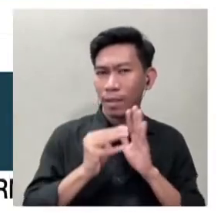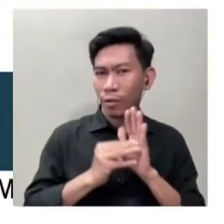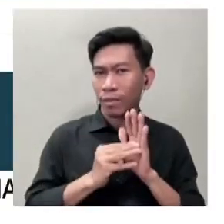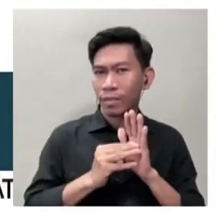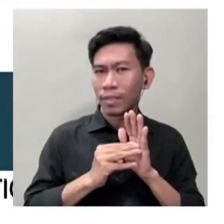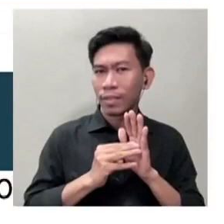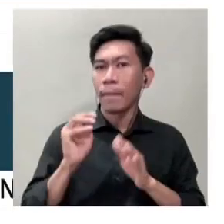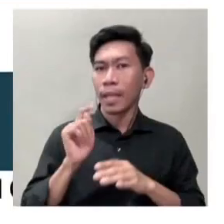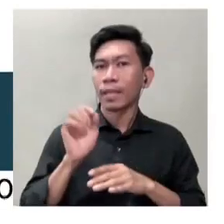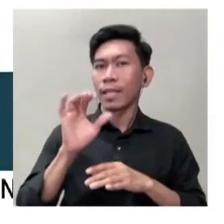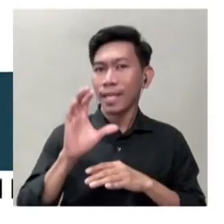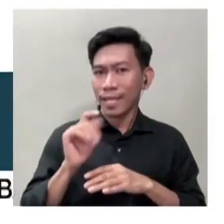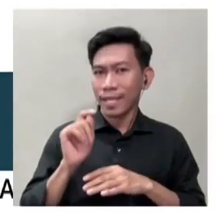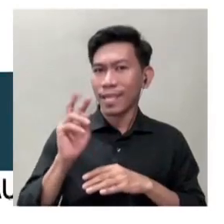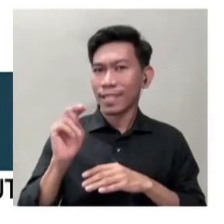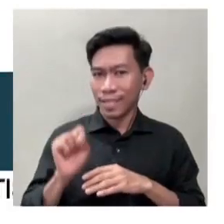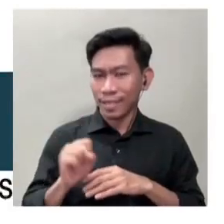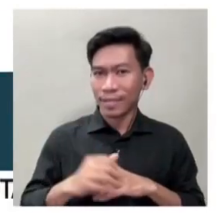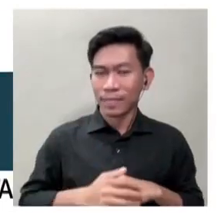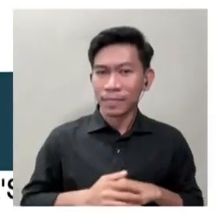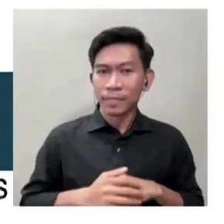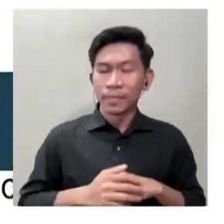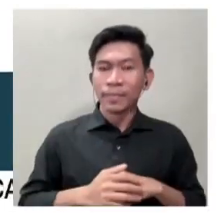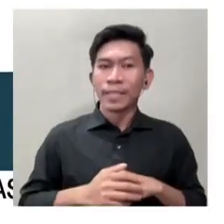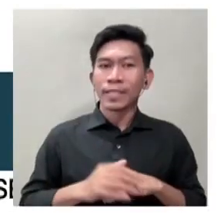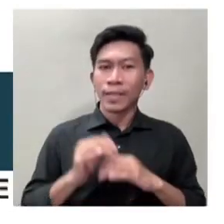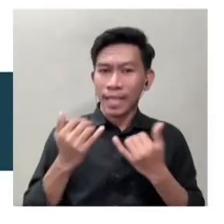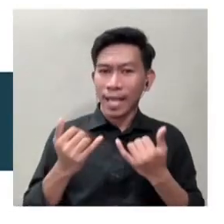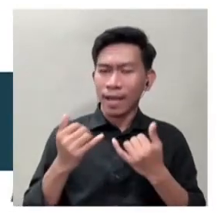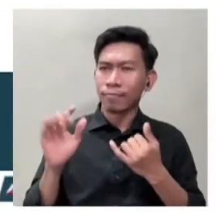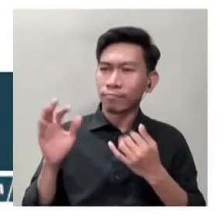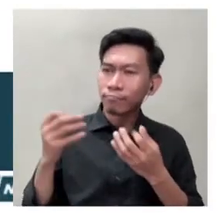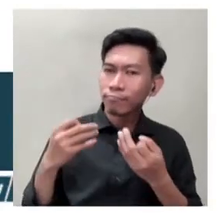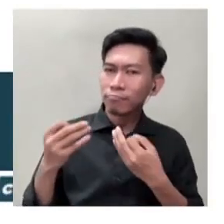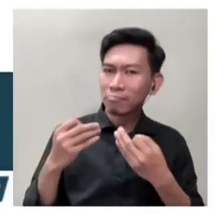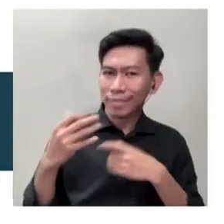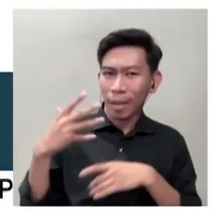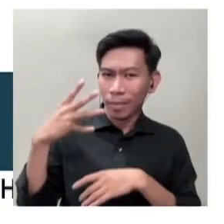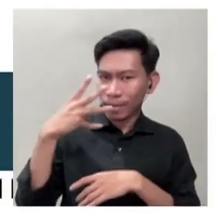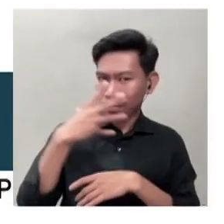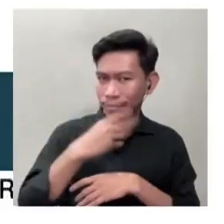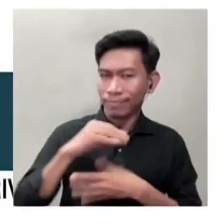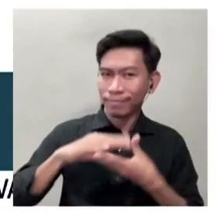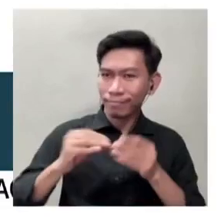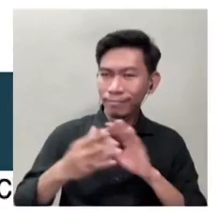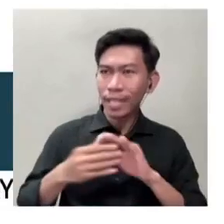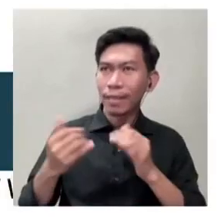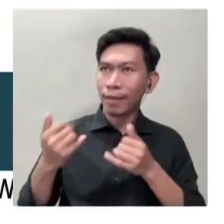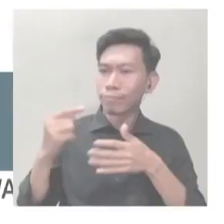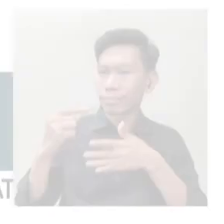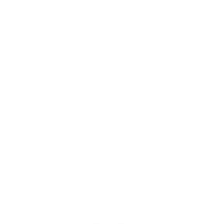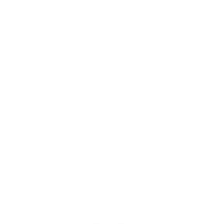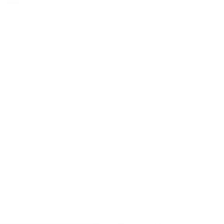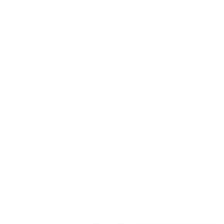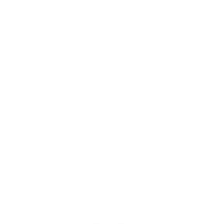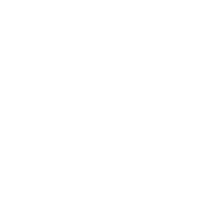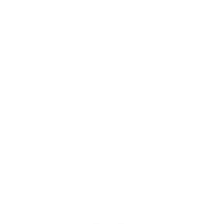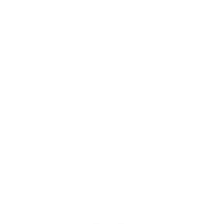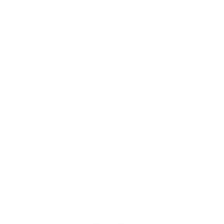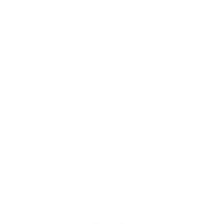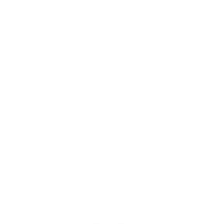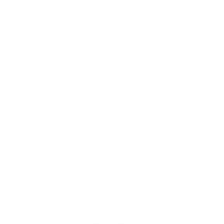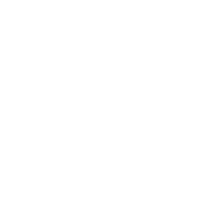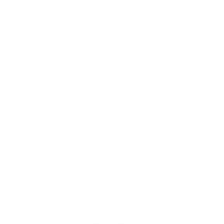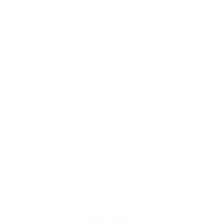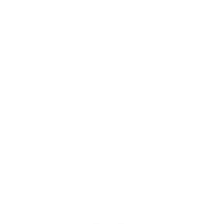saying you're painting quite a rosy picture, no? Na marami ng mga interventions na ginagawa ngayon na nagpapatunay lamang kung saan